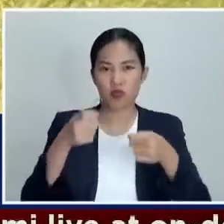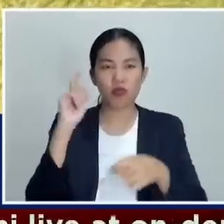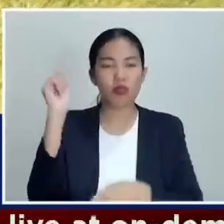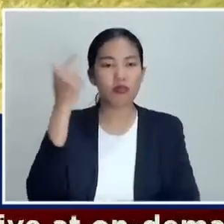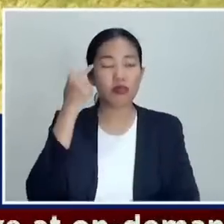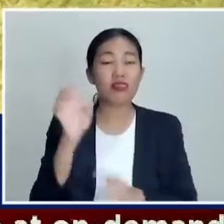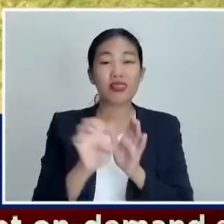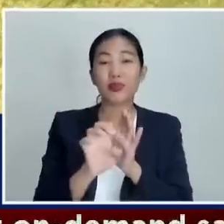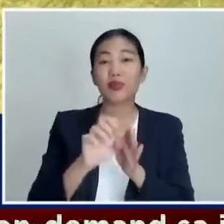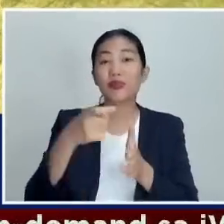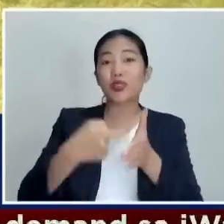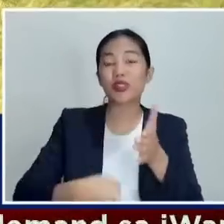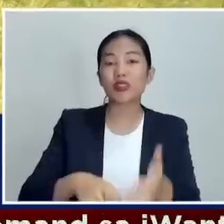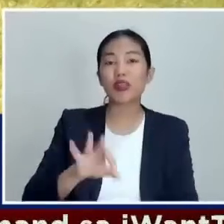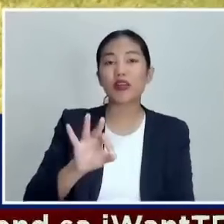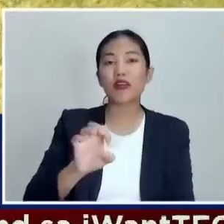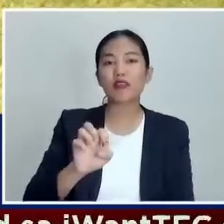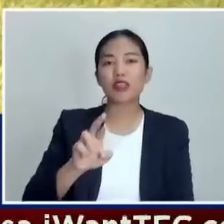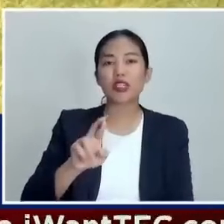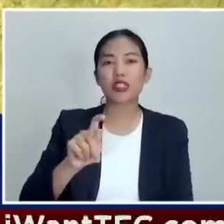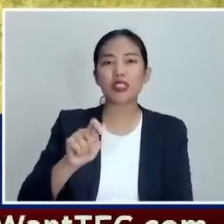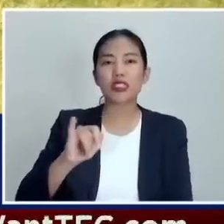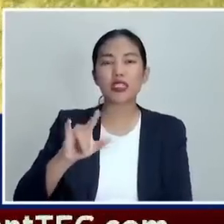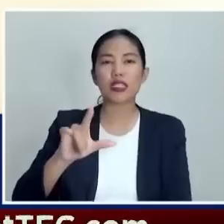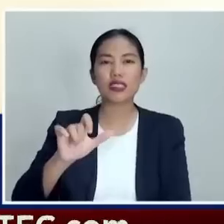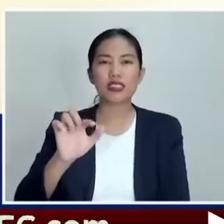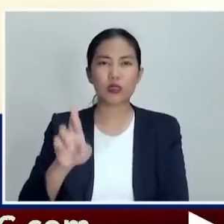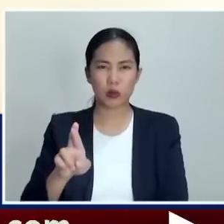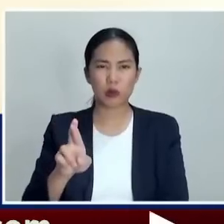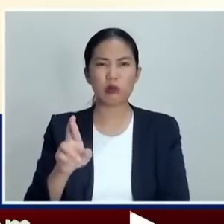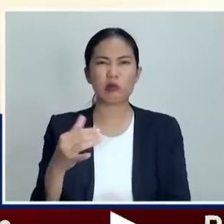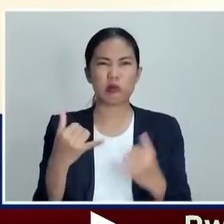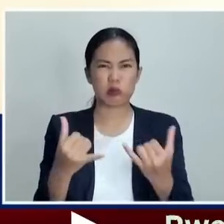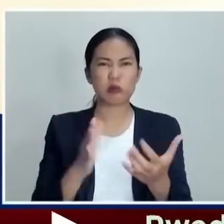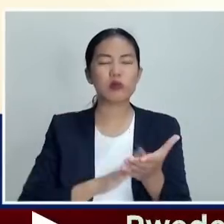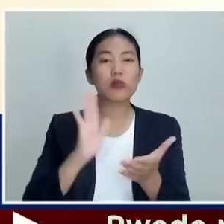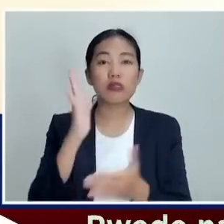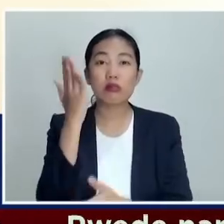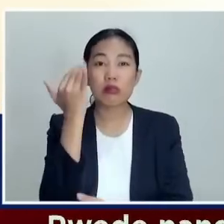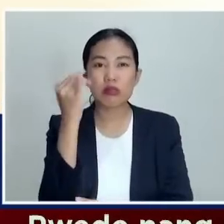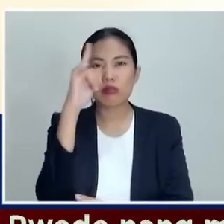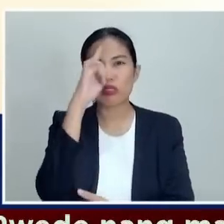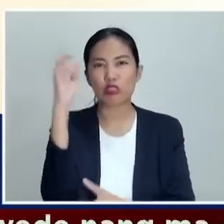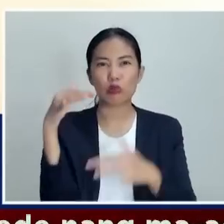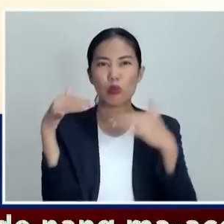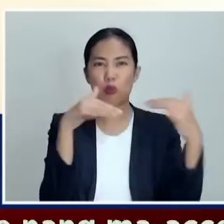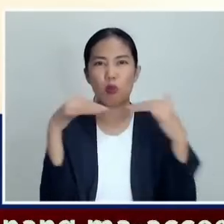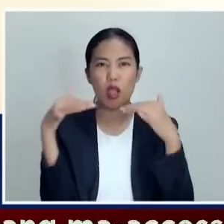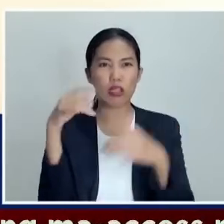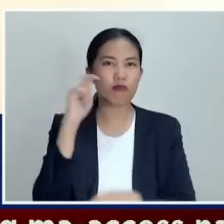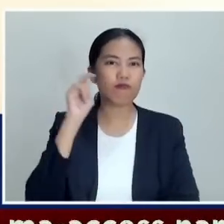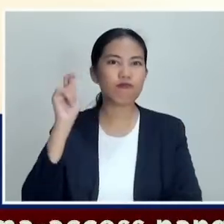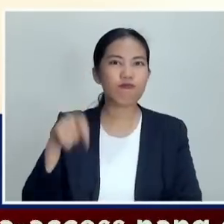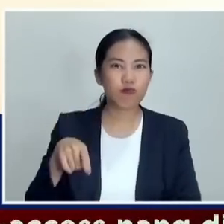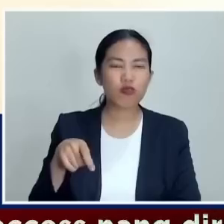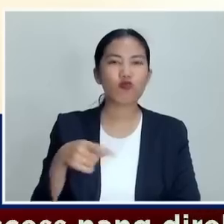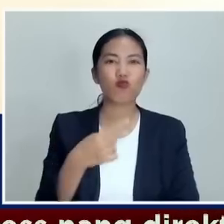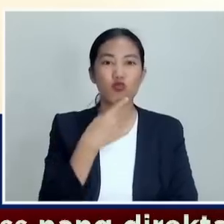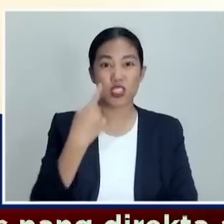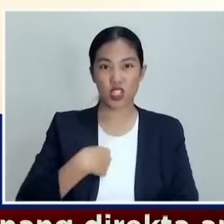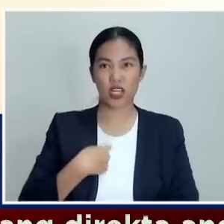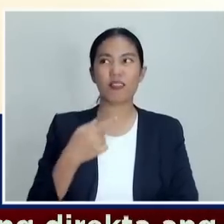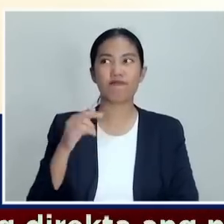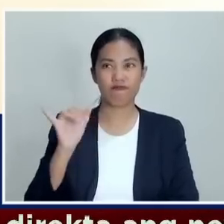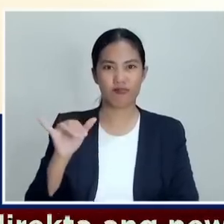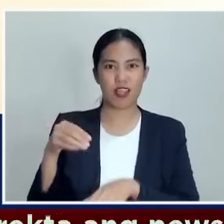na mataas ngayon dahil sa gulo sa Ukraine at Russia. Ini-import natin, napakahirap ng fertilizer at tumaas ang presyo. Pag